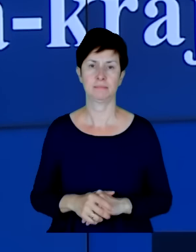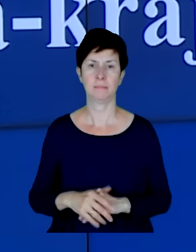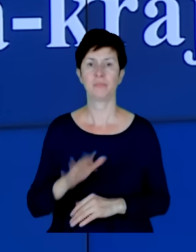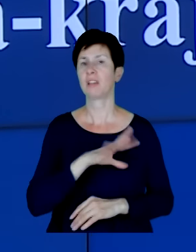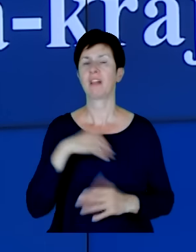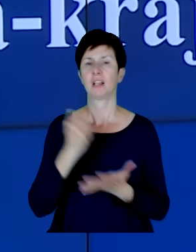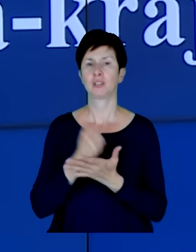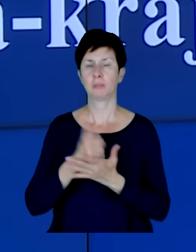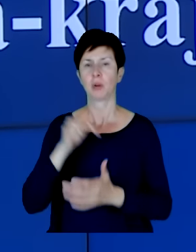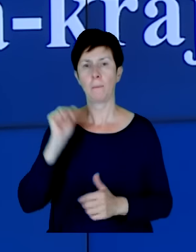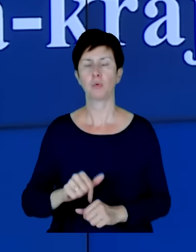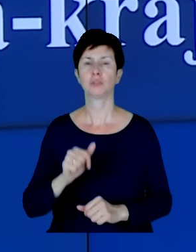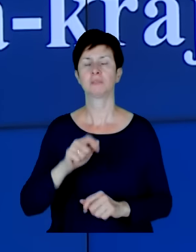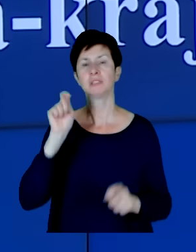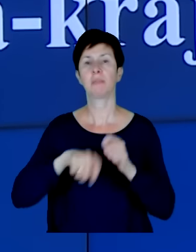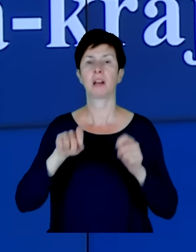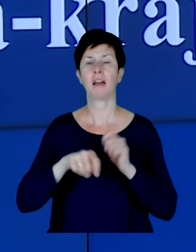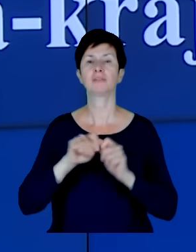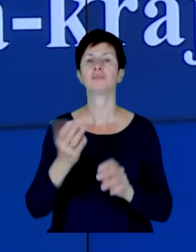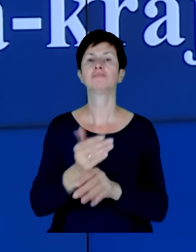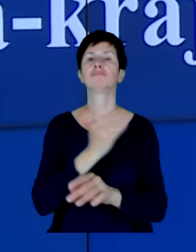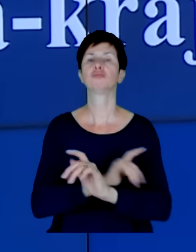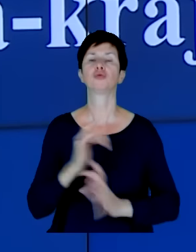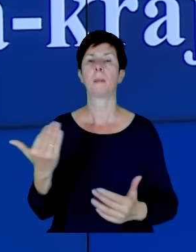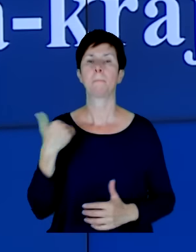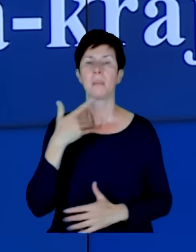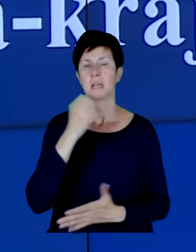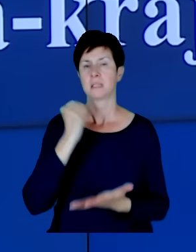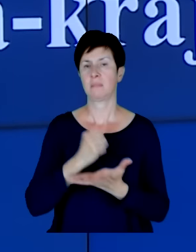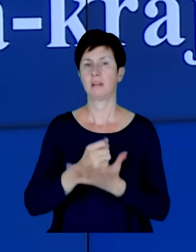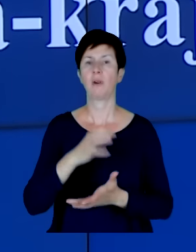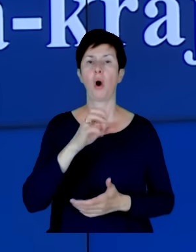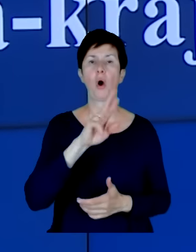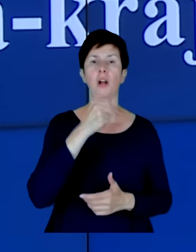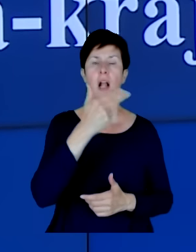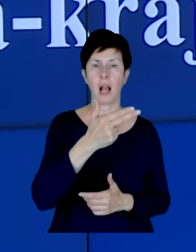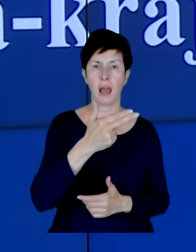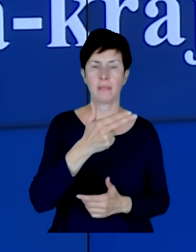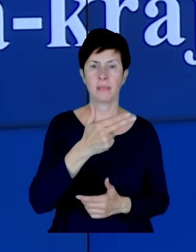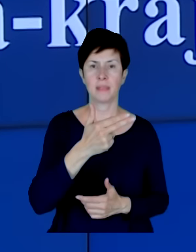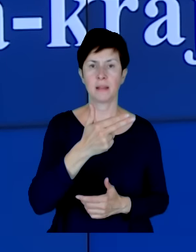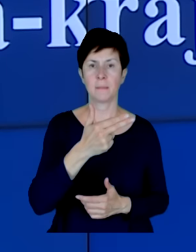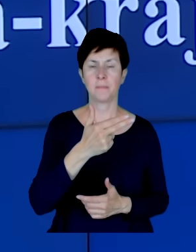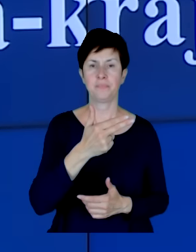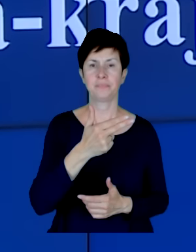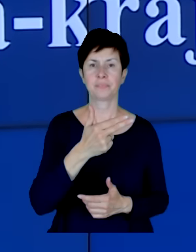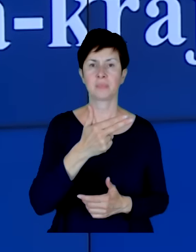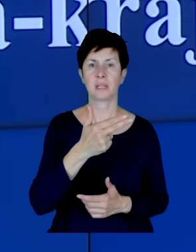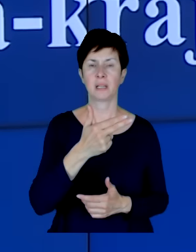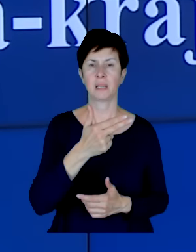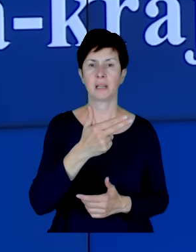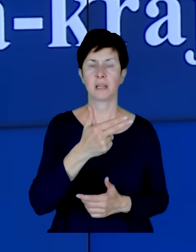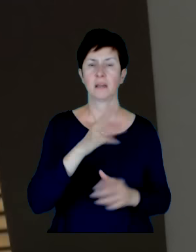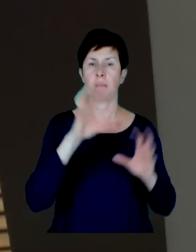bezl to sprawa Orlenu z oczywiście z prezesem